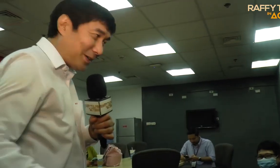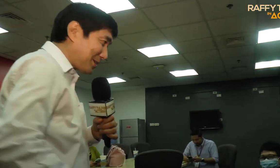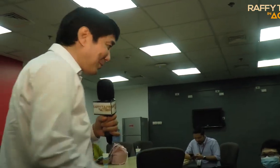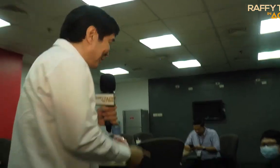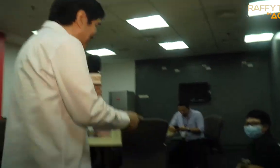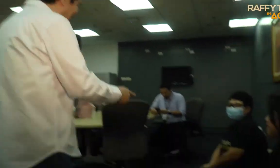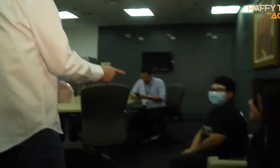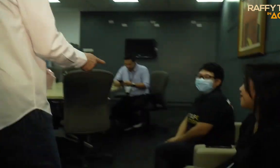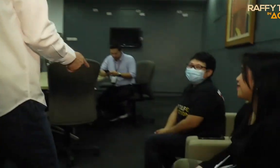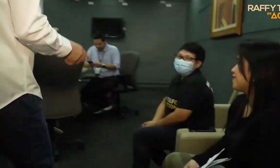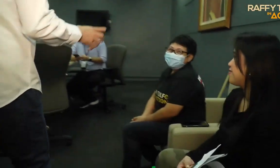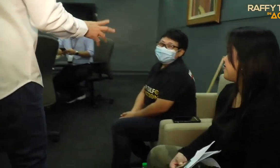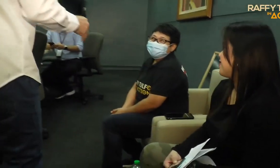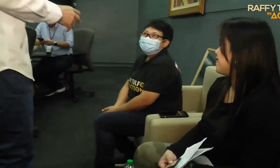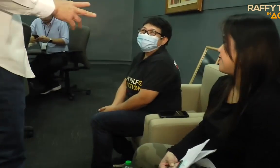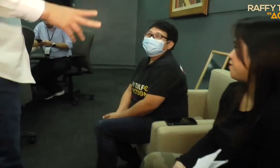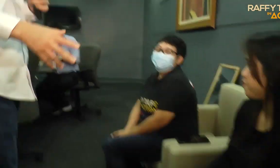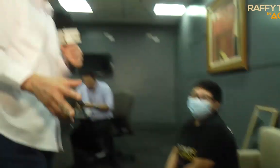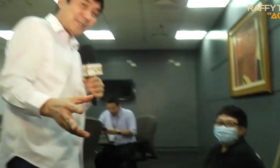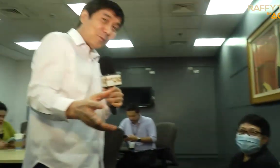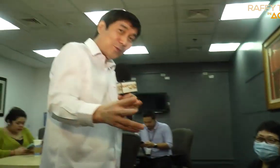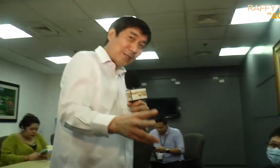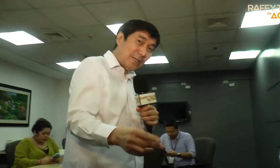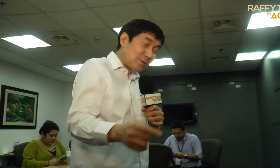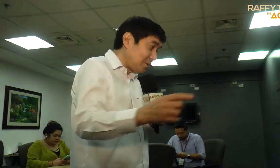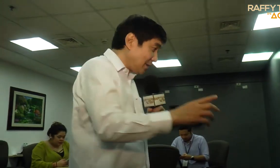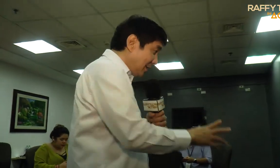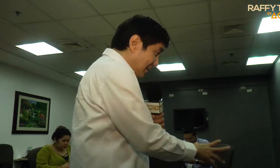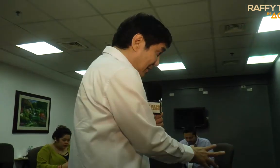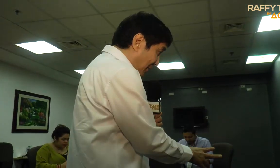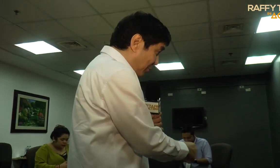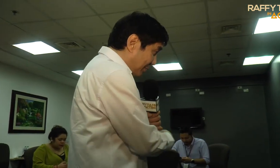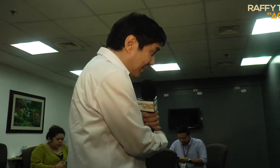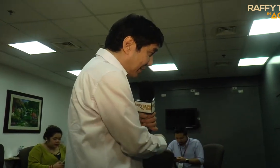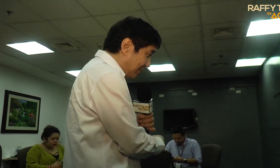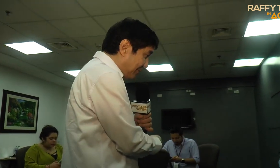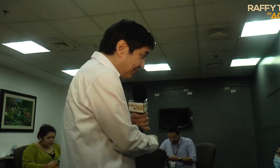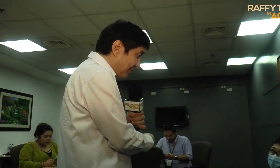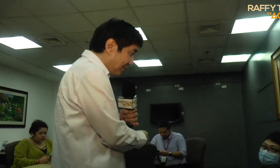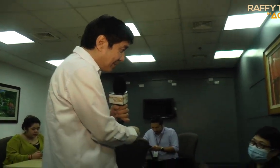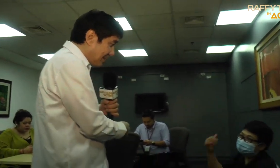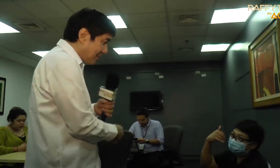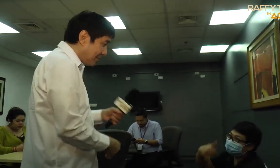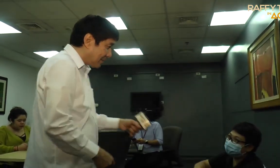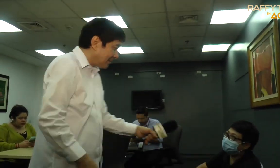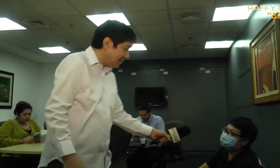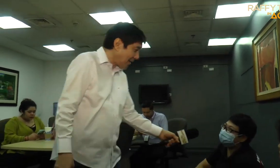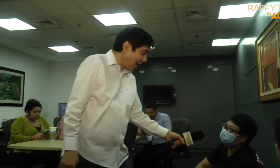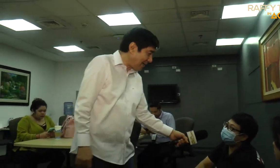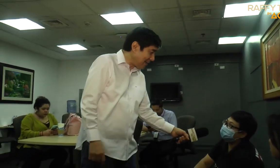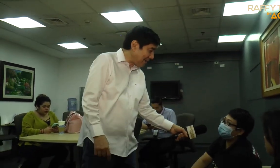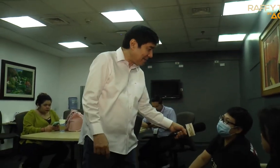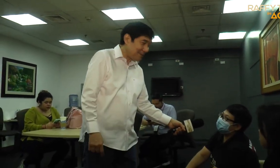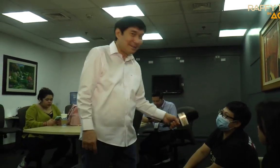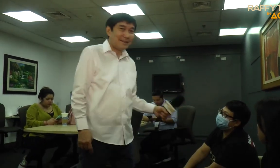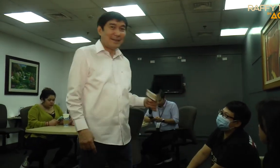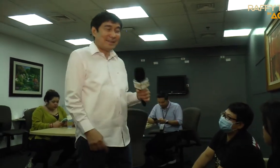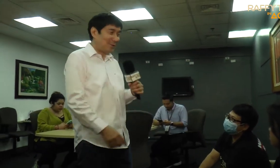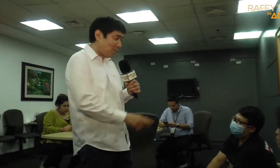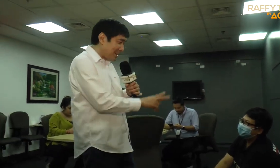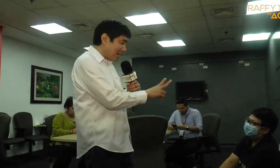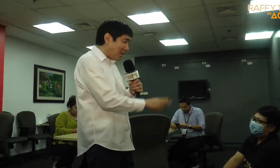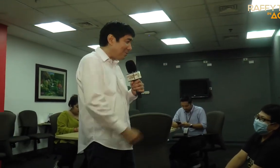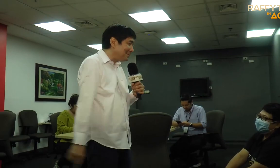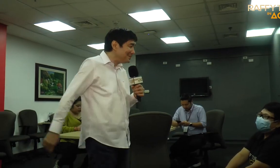beses pag sablay itong reklamo. But anyway, tingnan natin. Kasi pumunta dito, di ba? Pumunta siya dito. Ay, sa phone lang lahat, sir. Phone lang po lahat.